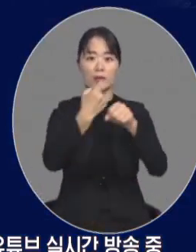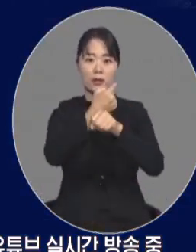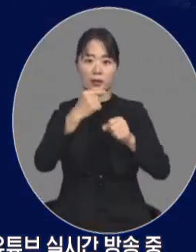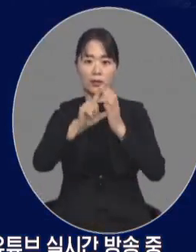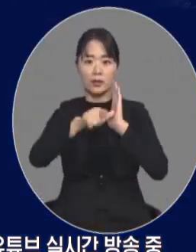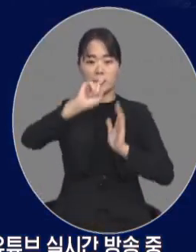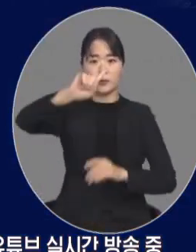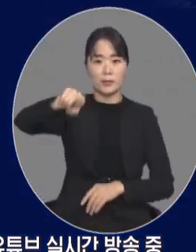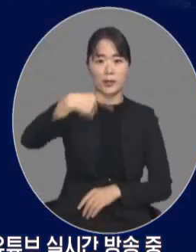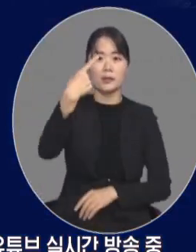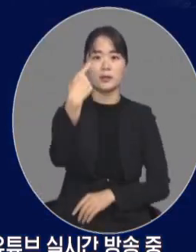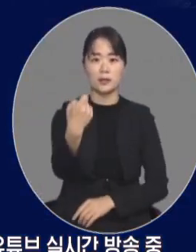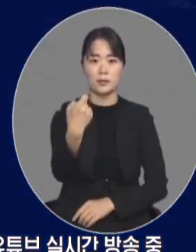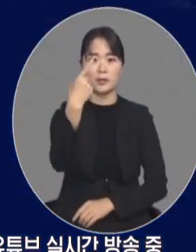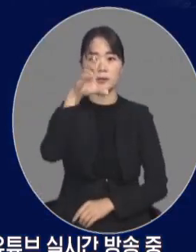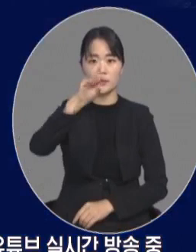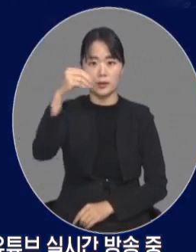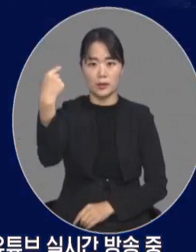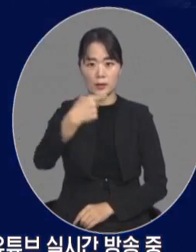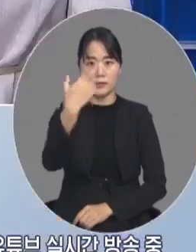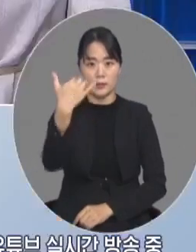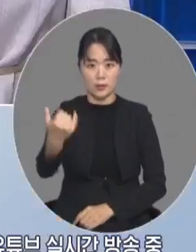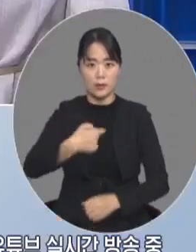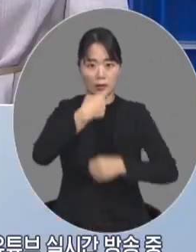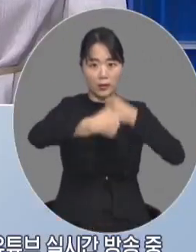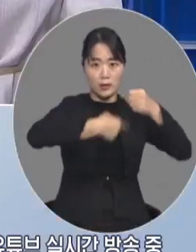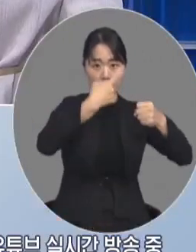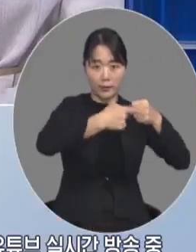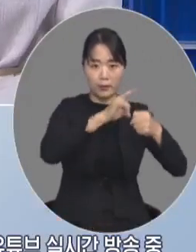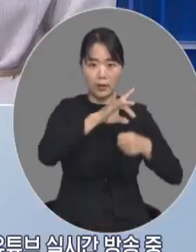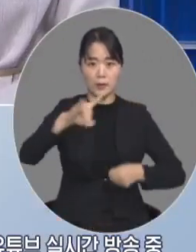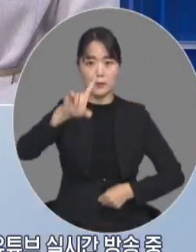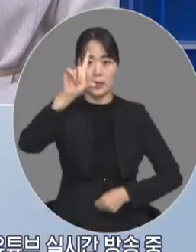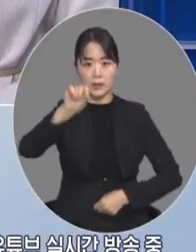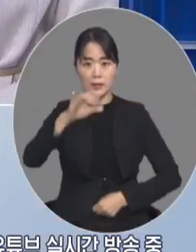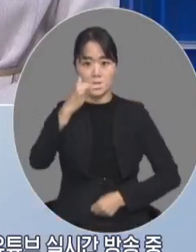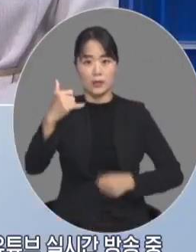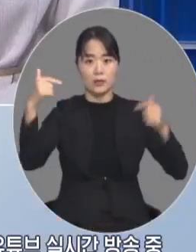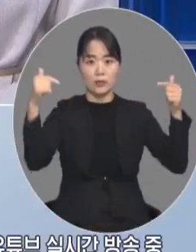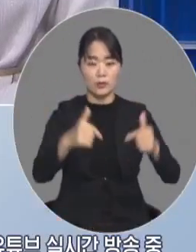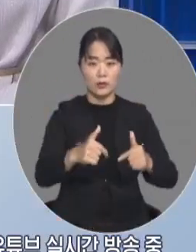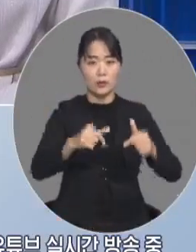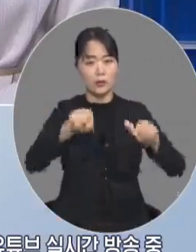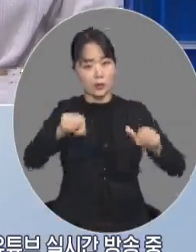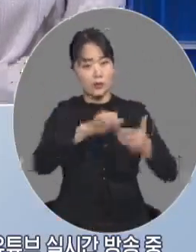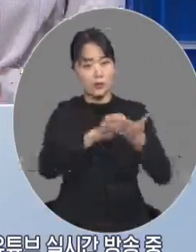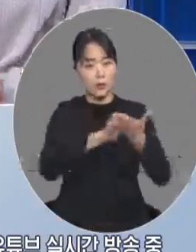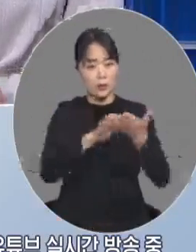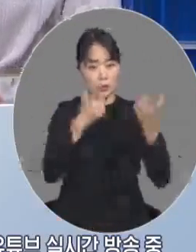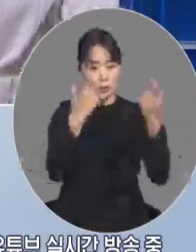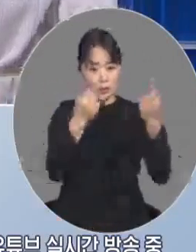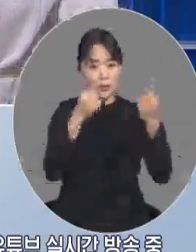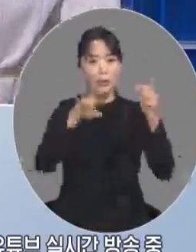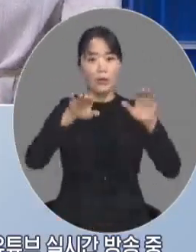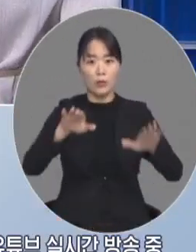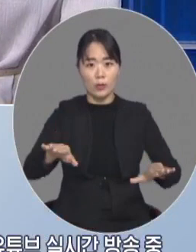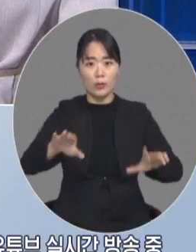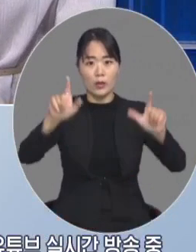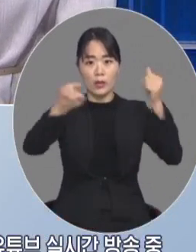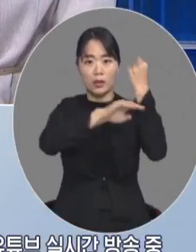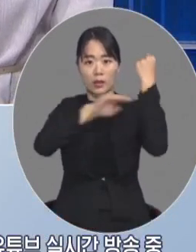1,000명대로 줄어들었는데요. 예. 한 해 1만 명씩 줄어드는 셈인데 이 계산대로라면 올해 말에는 울산도 110만 명